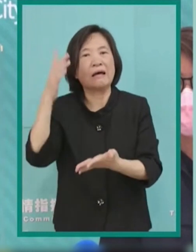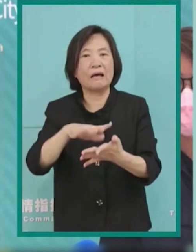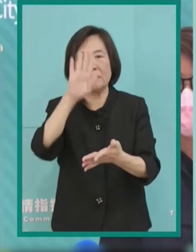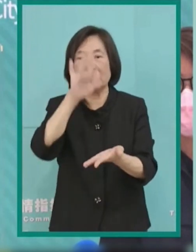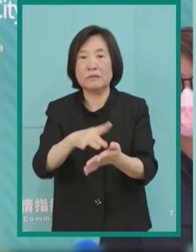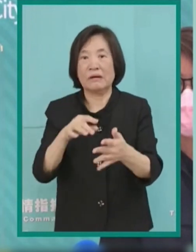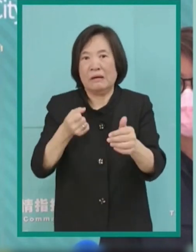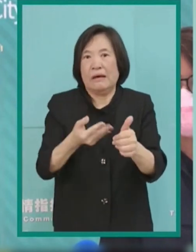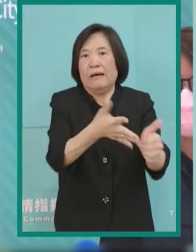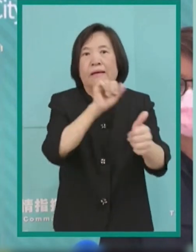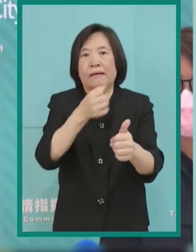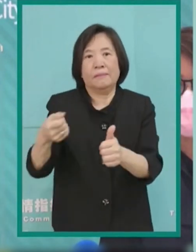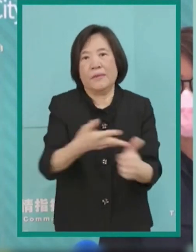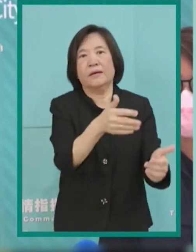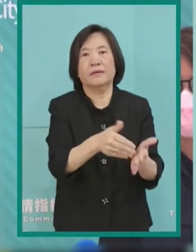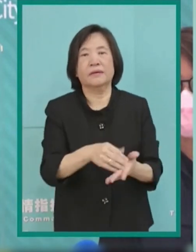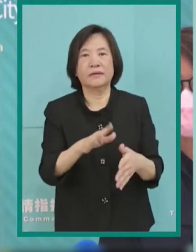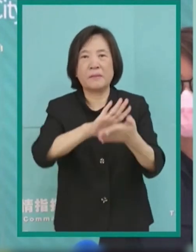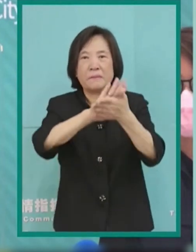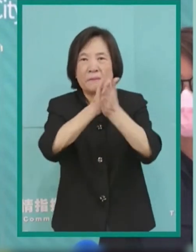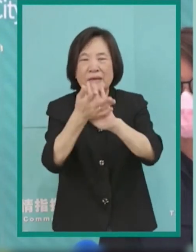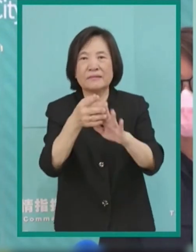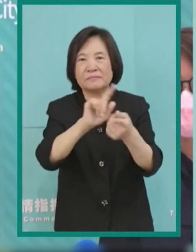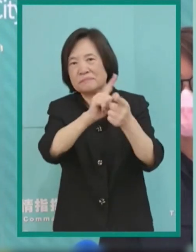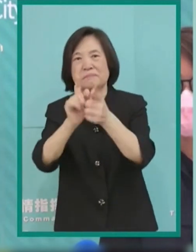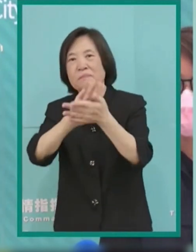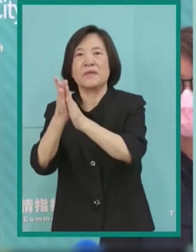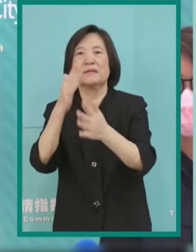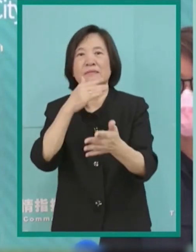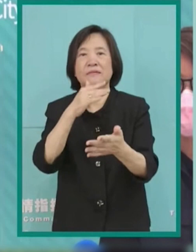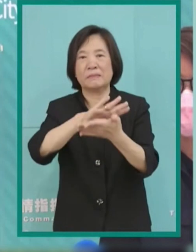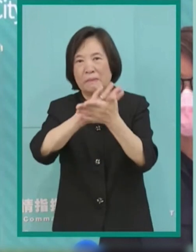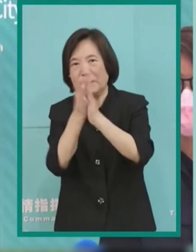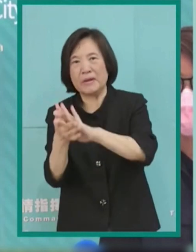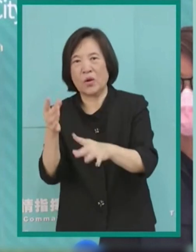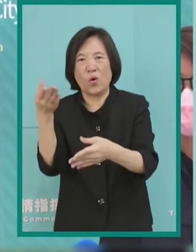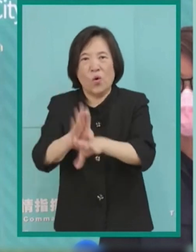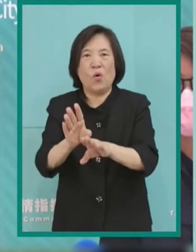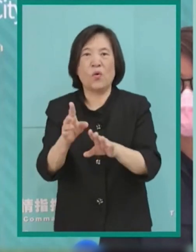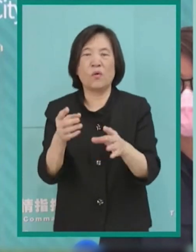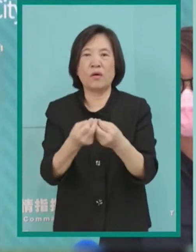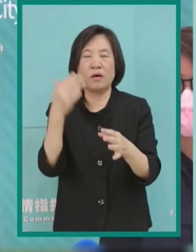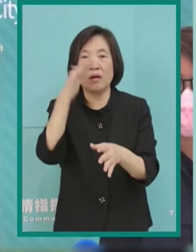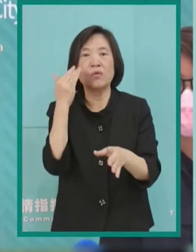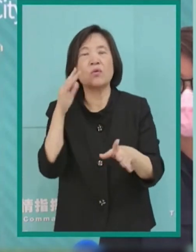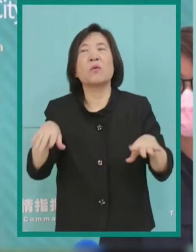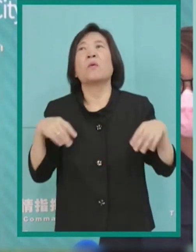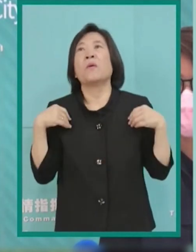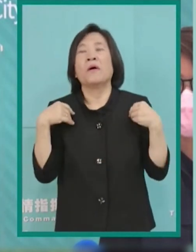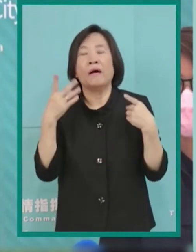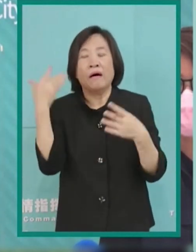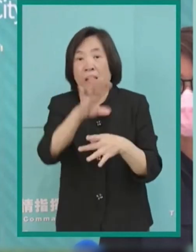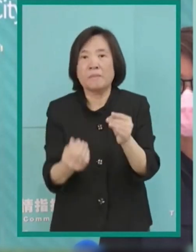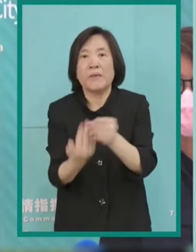入台湾了，所以特别大就是变种病毒，你知道吗？只要一放松，它马上就烧起来了。所以现在不过我们运气比